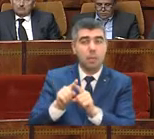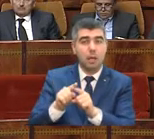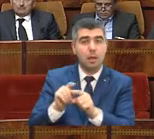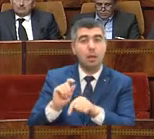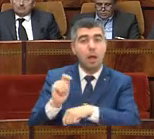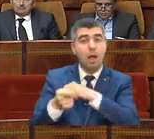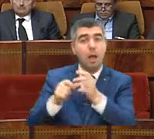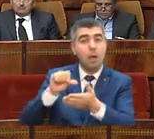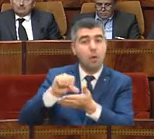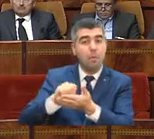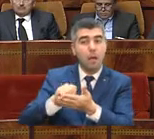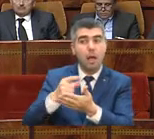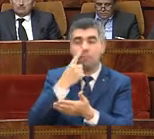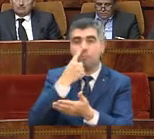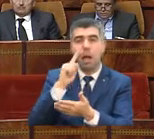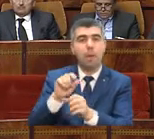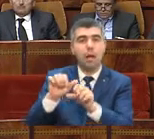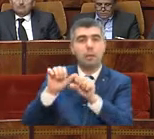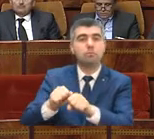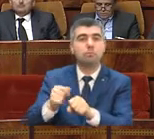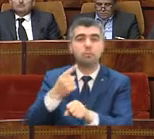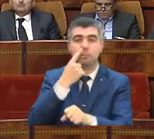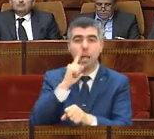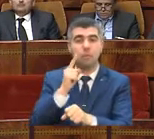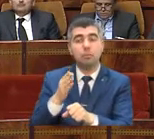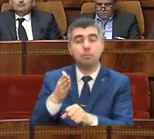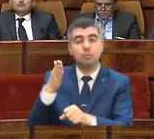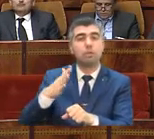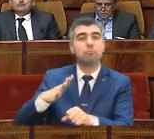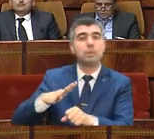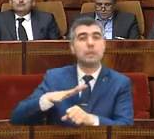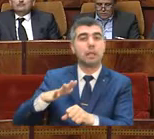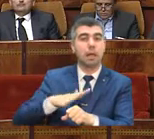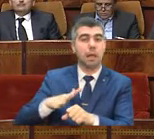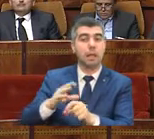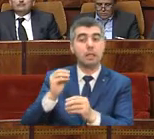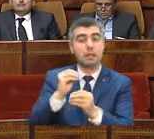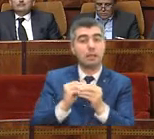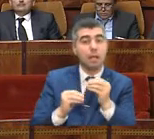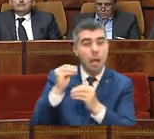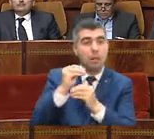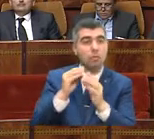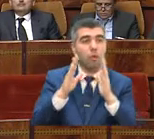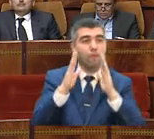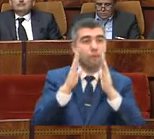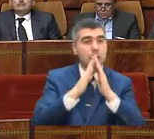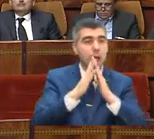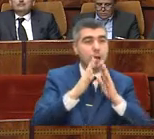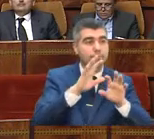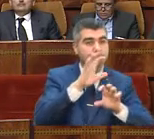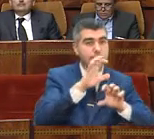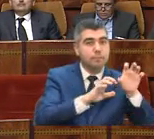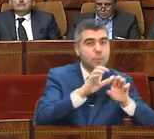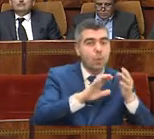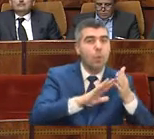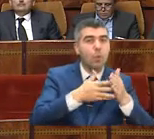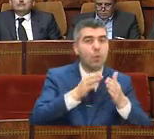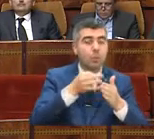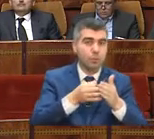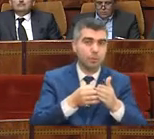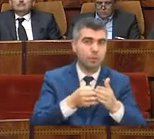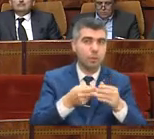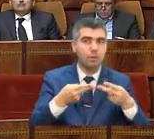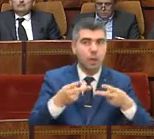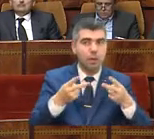كنشجعوا دور الصفيح، كنشجعوا التزايد ديال البناء العشوائي. هذا حق أعطاه الدستور المواطن المغربي حول السكن